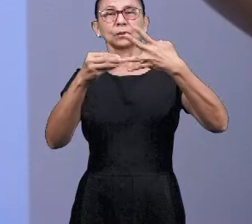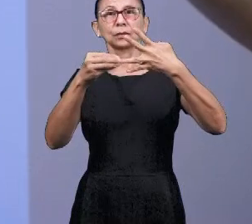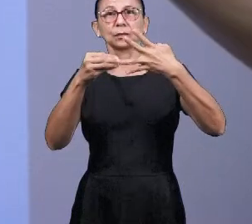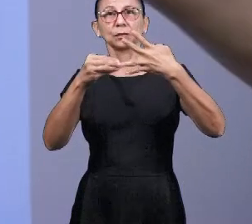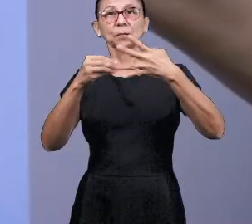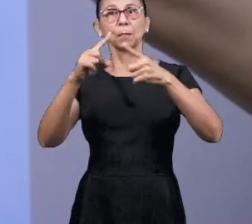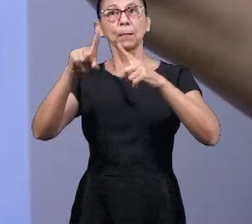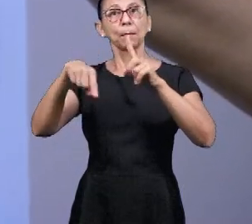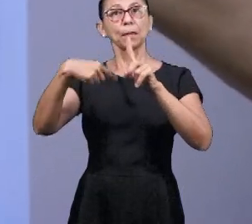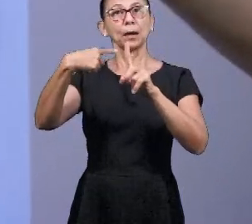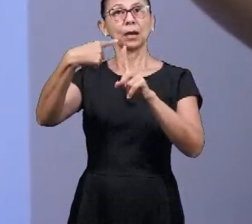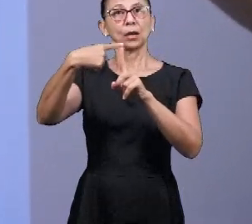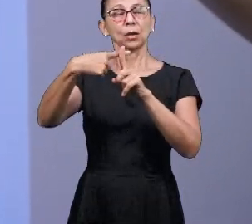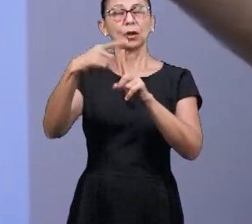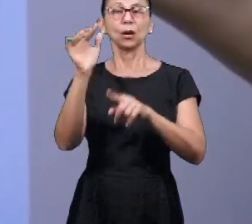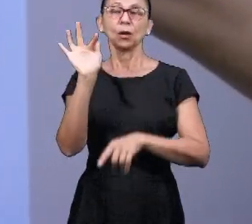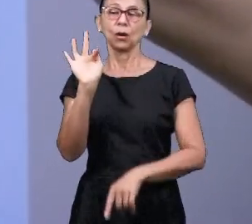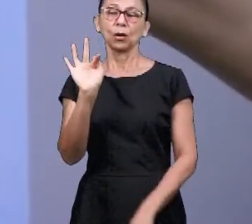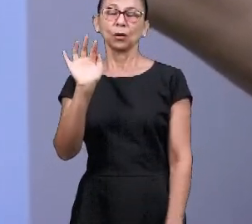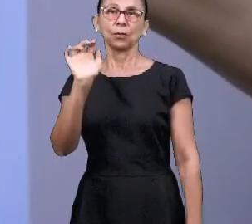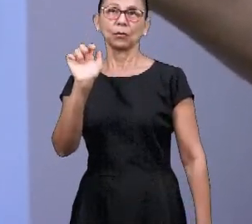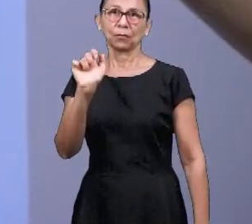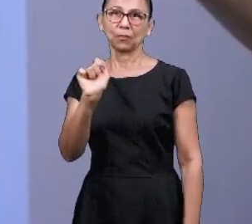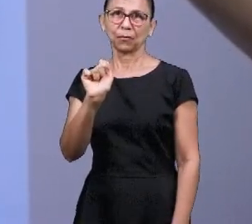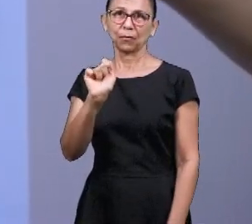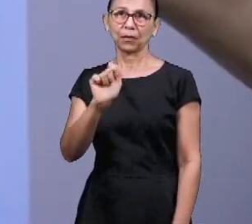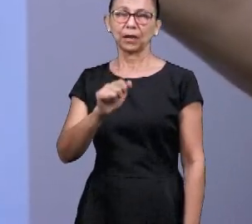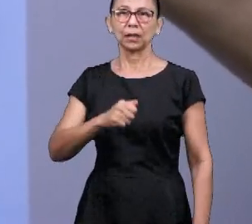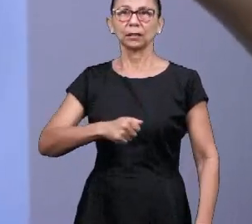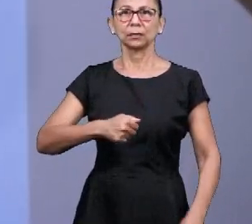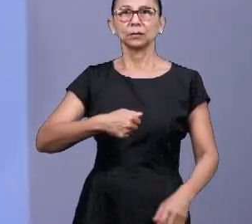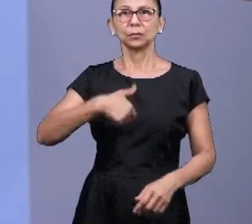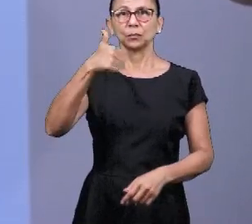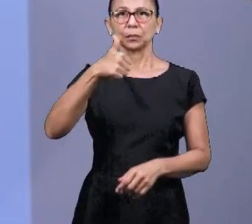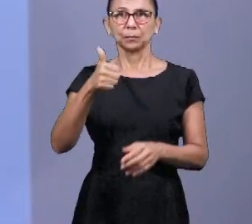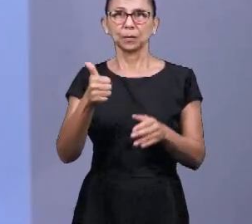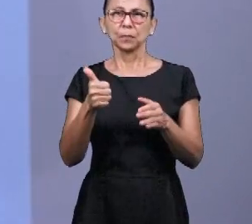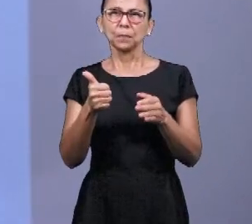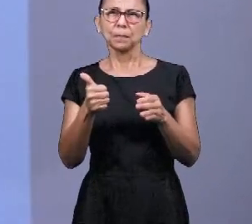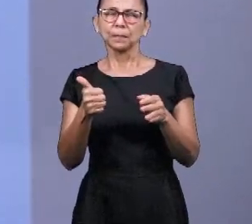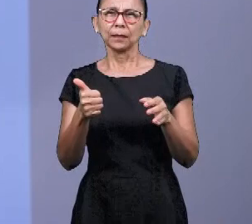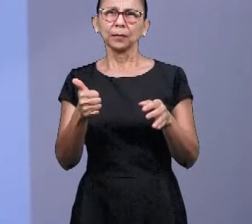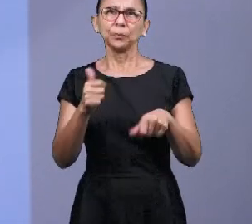avec le Fa dièse au premier ton, Ré majeur,